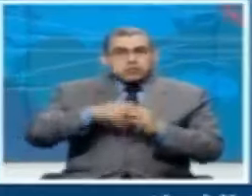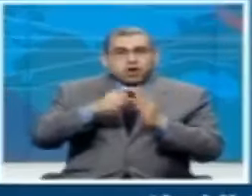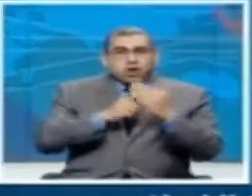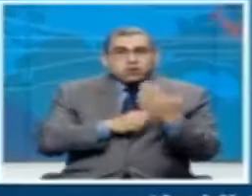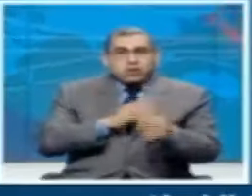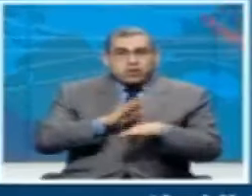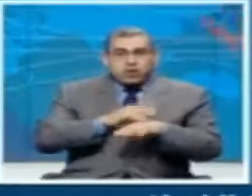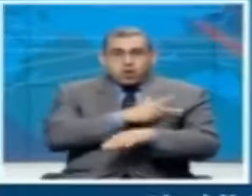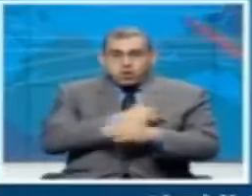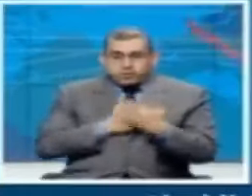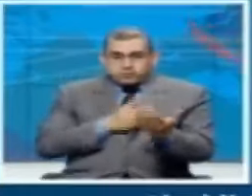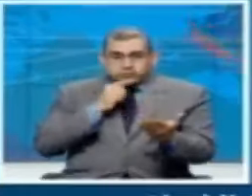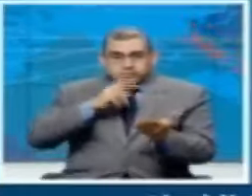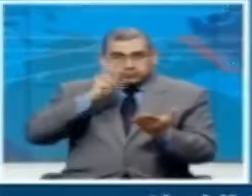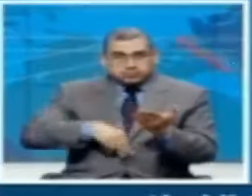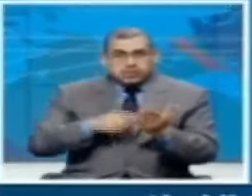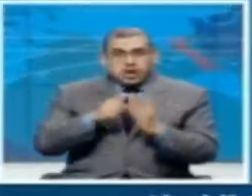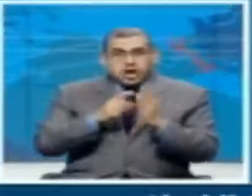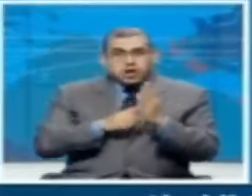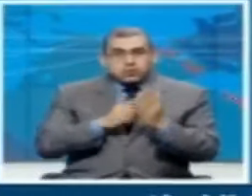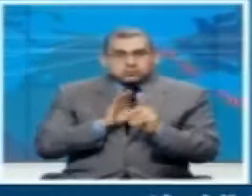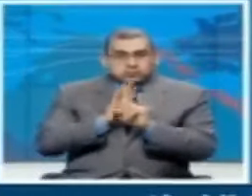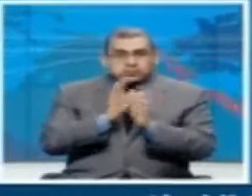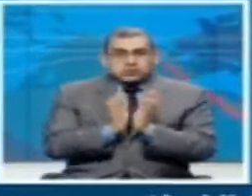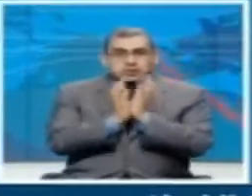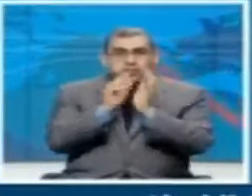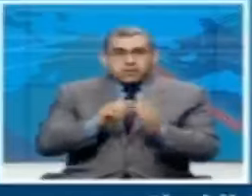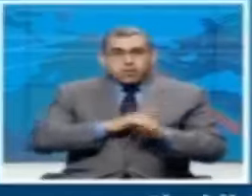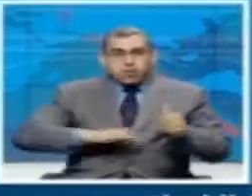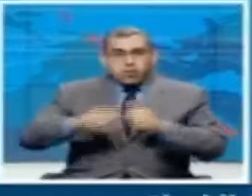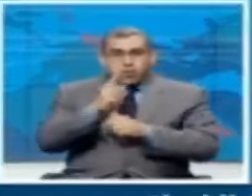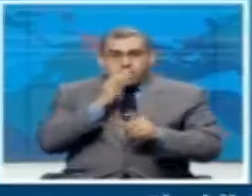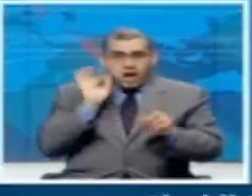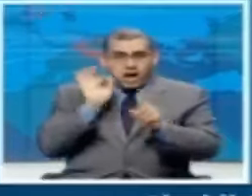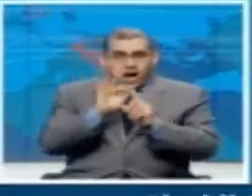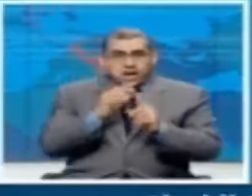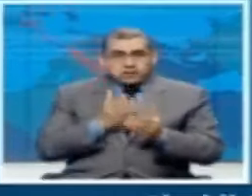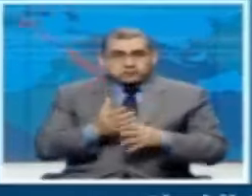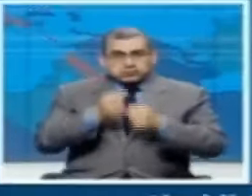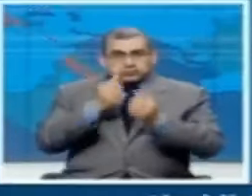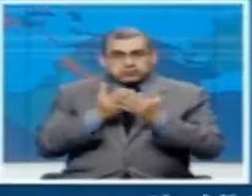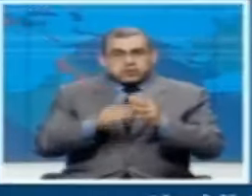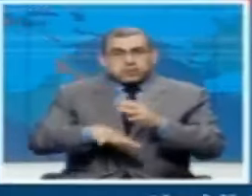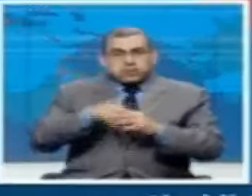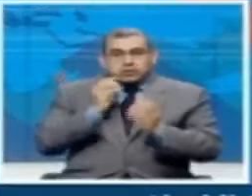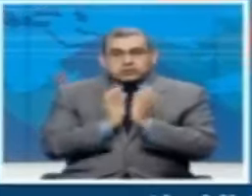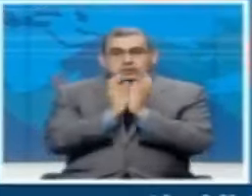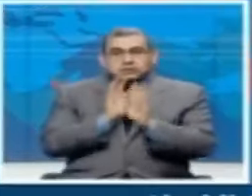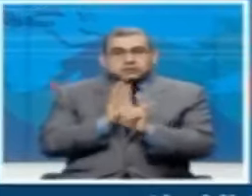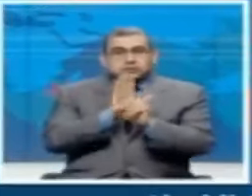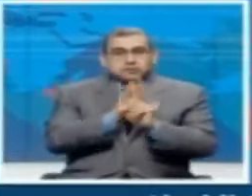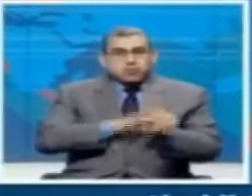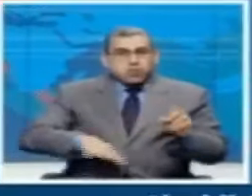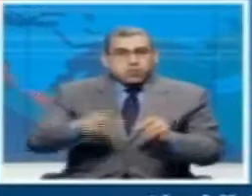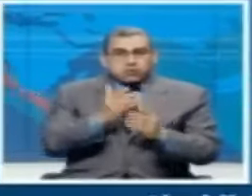القانون المقدم من الحكومه باصدار قانون الضمان الاجتماعي الموحد ويهدف مشروع القانون الى تحسين شبكه